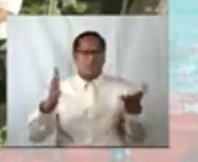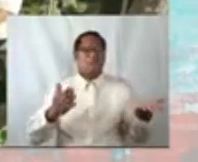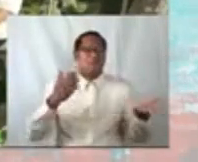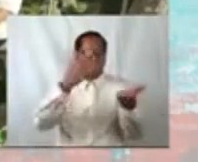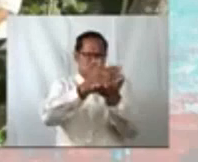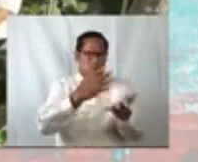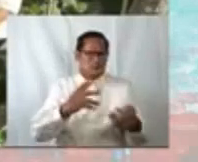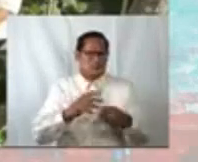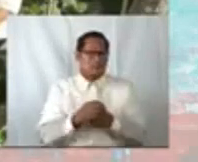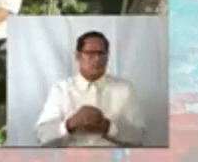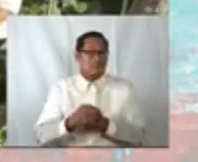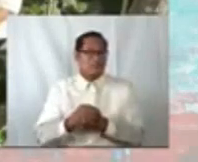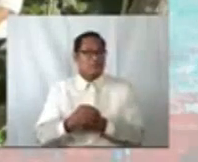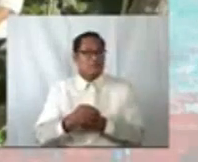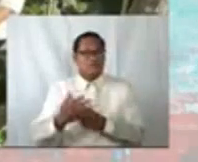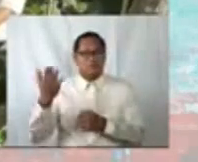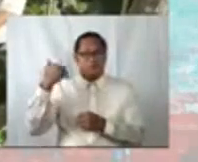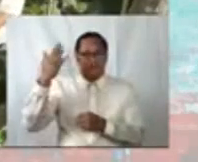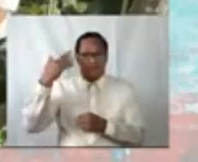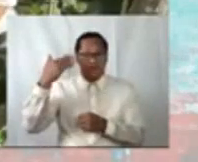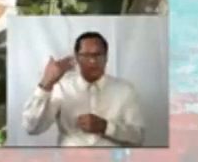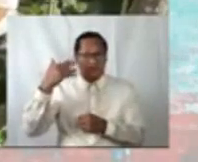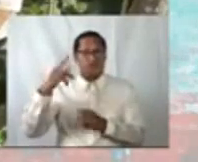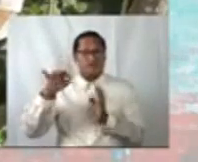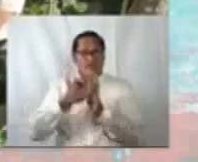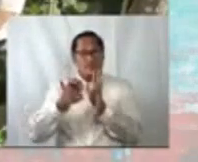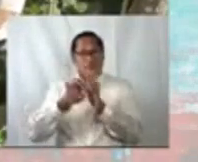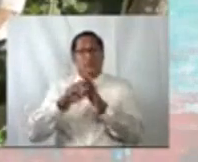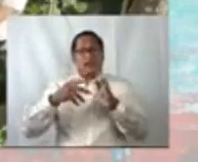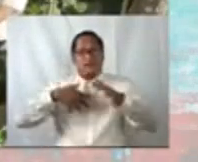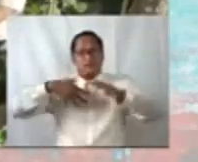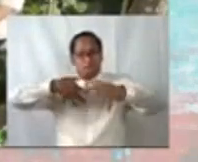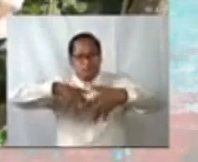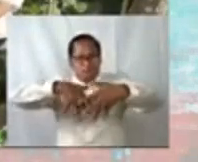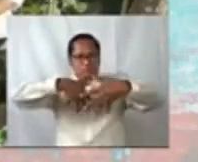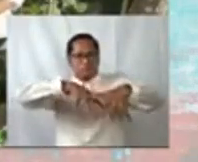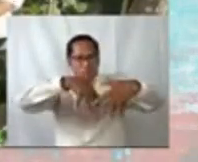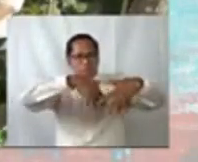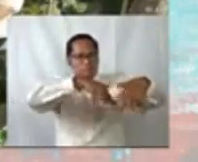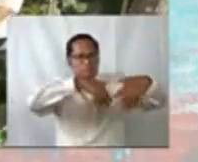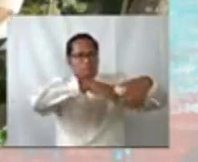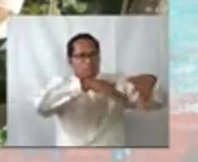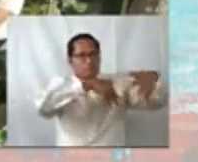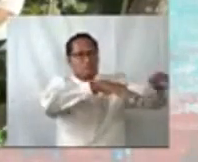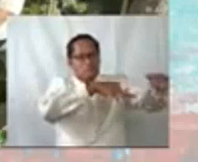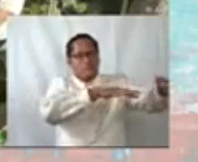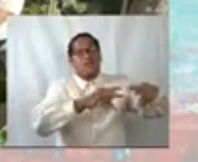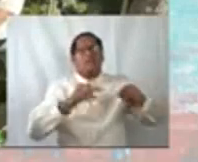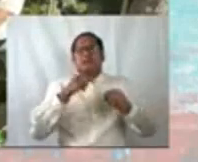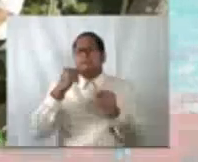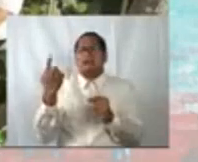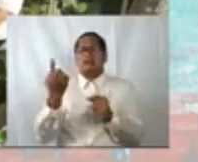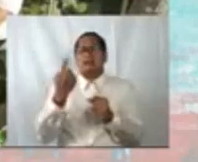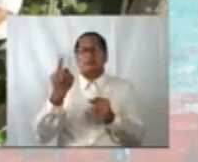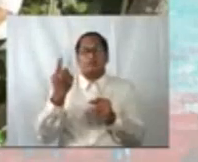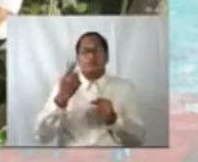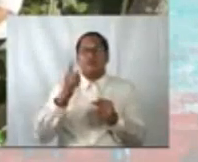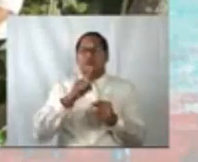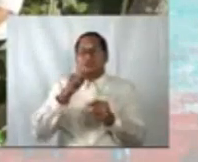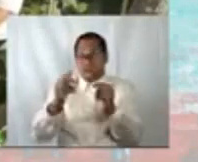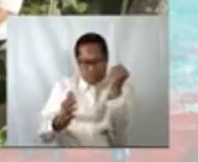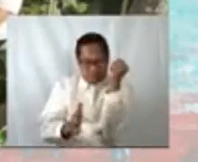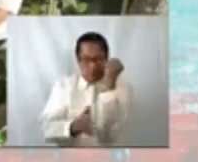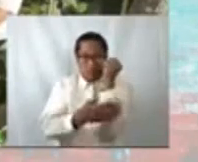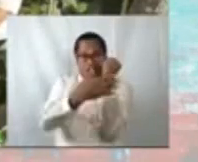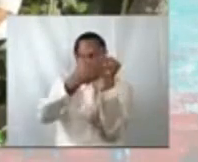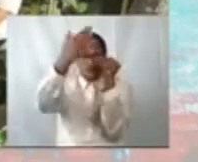Dati sa mga bayan-bayan may parada talaga 'yan eh. Dapat hindi sapat 'yung mag hindi sapat na magtaas lang ng watawa tapos aalis